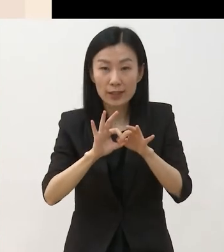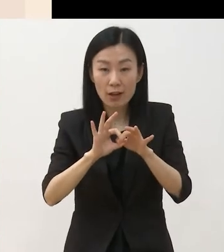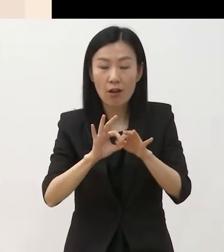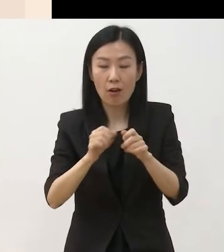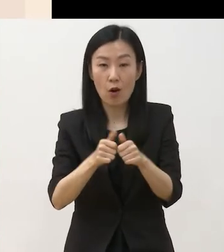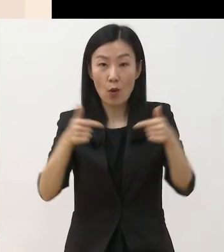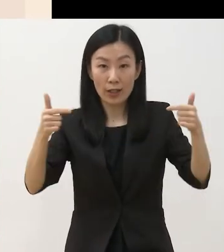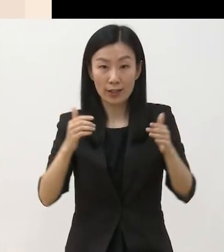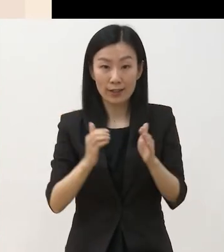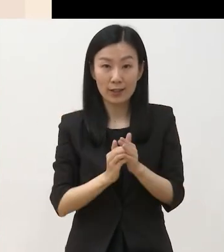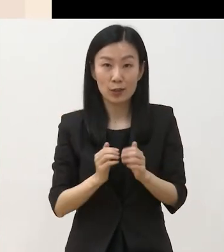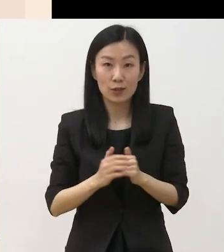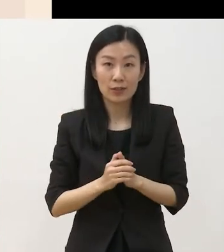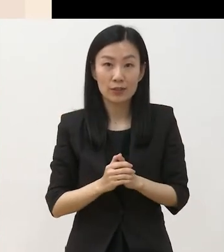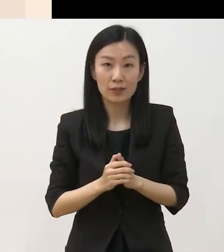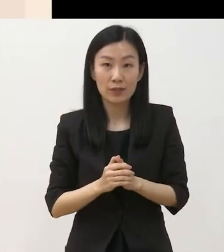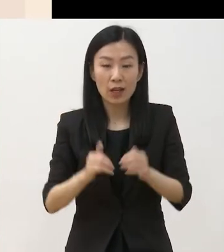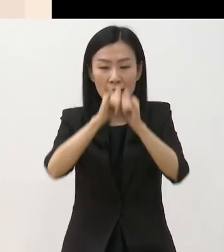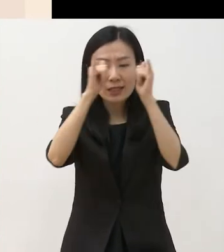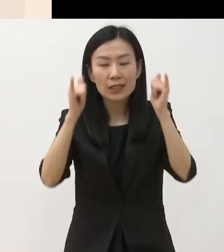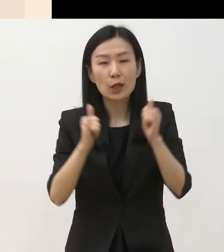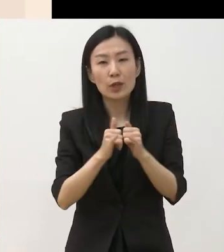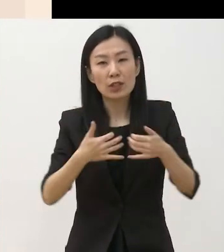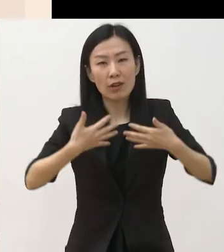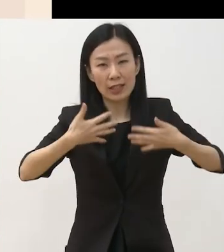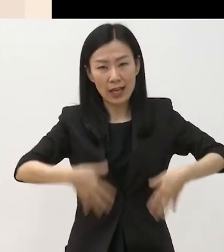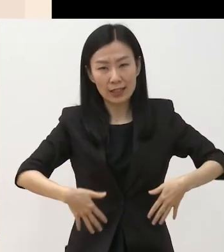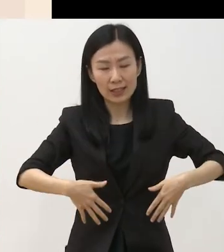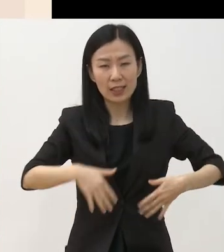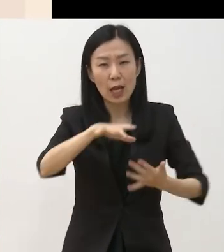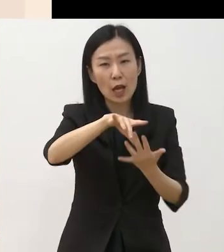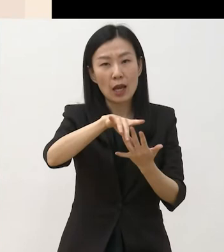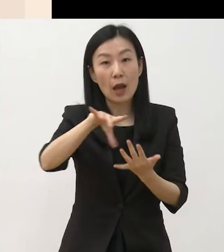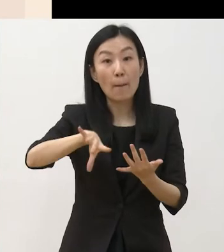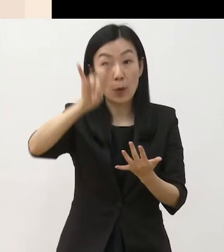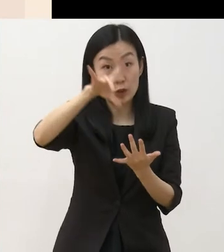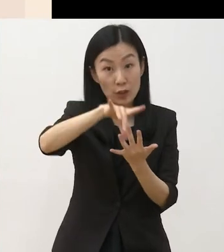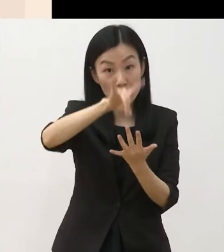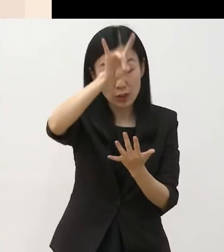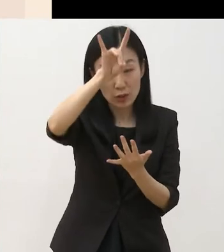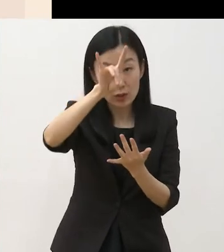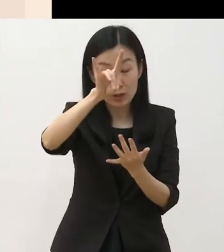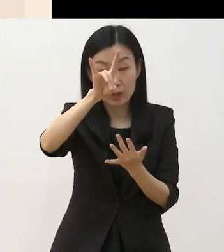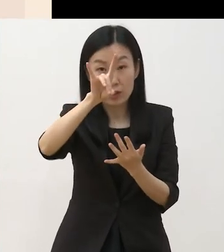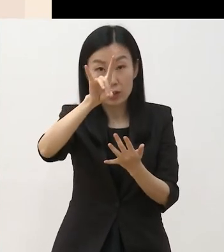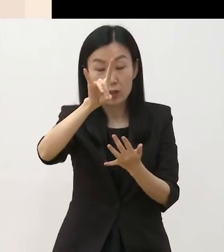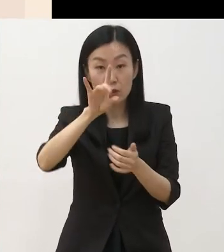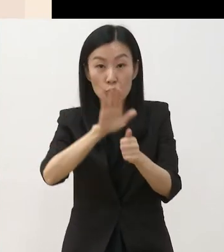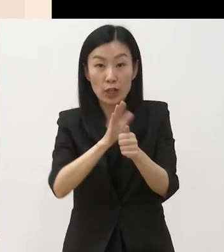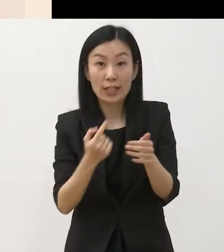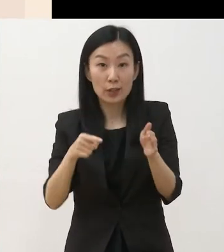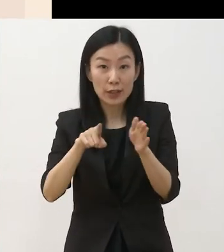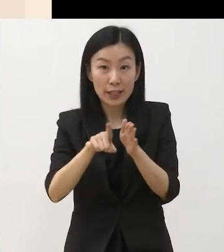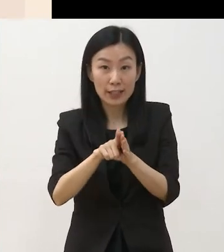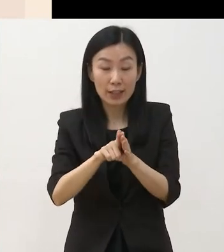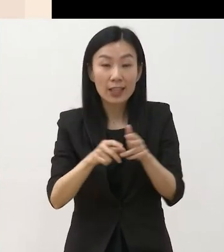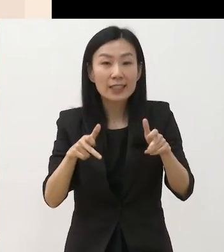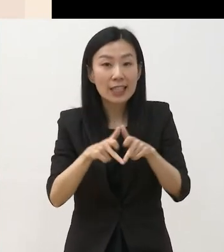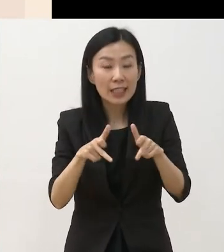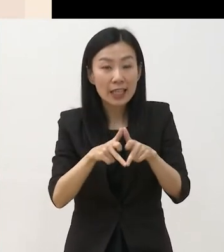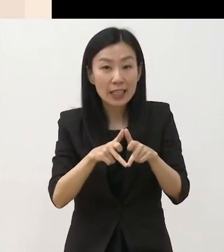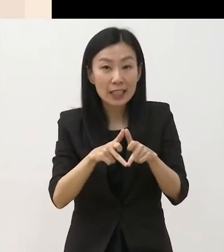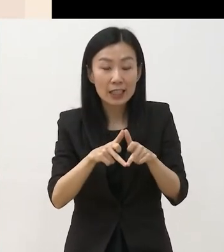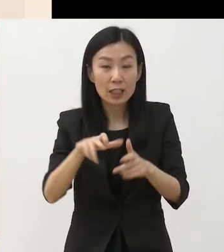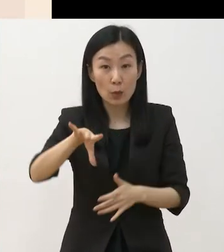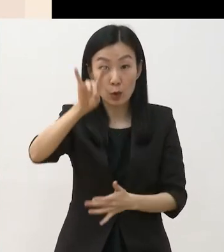되었고요. 그다음에 사회적 약자에 대한 우선 채용 지원을 강화하기 위해서 장애인 우선 채용 지원